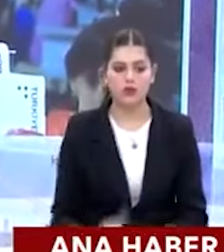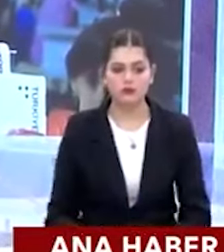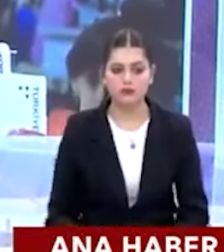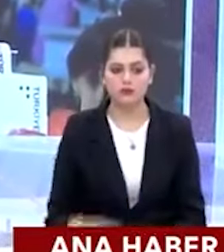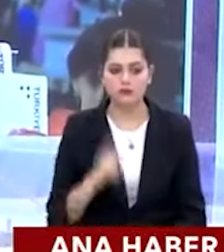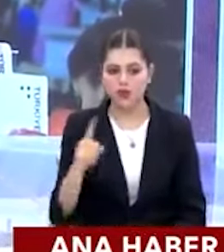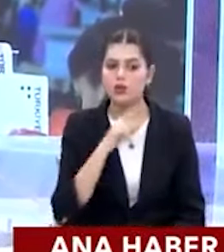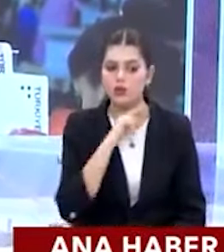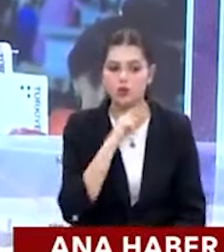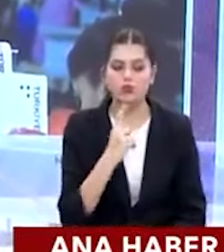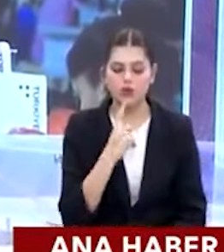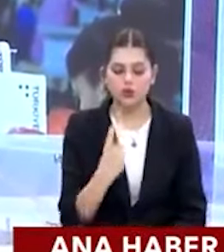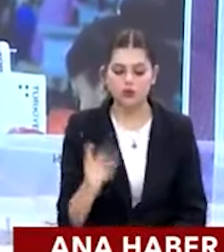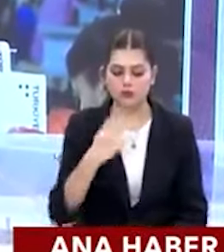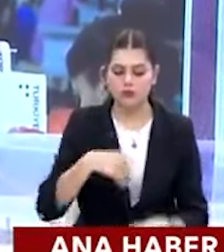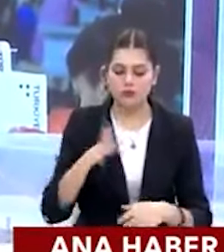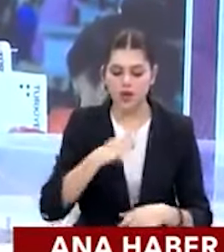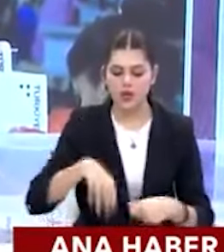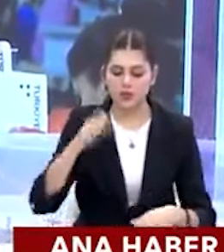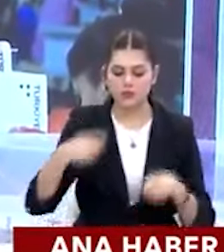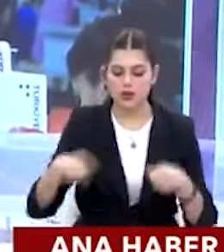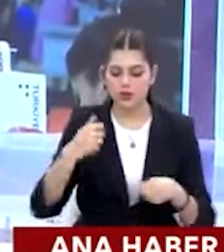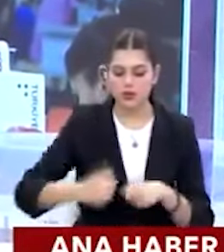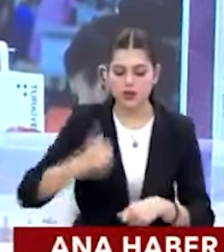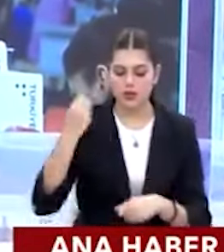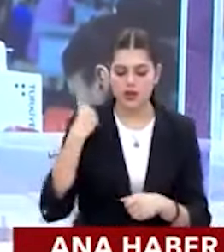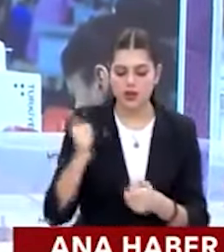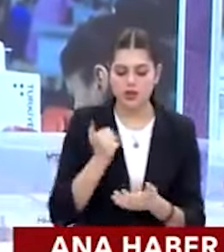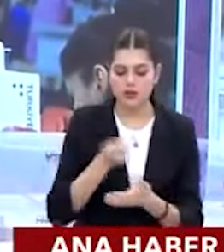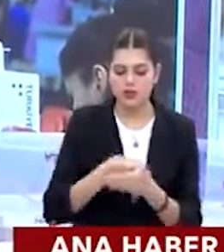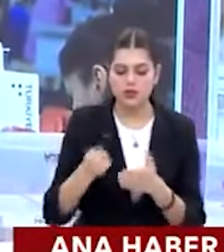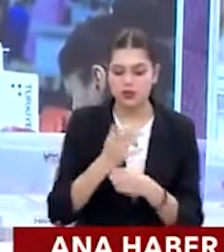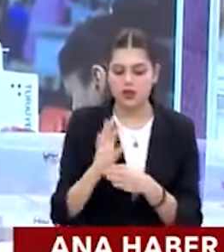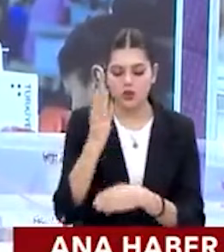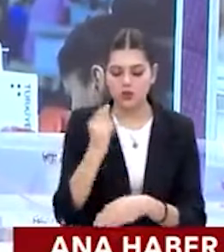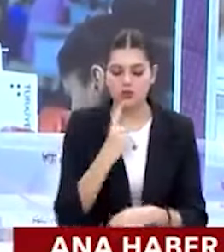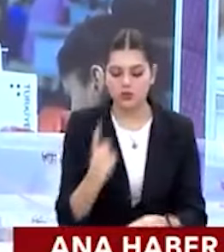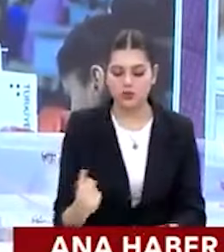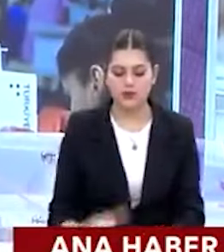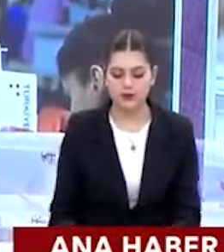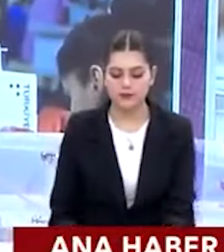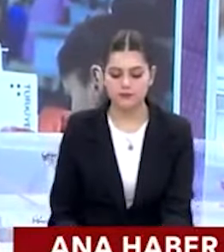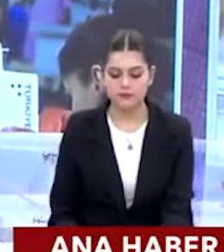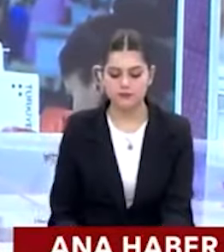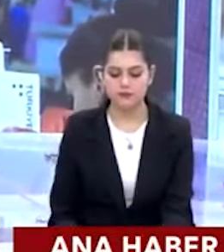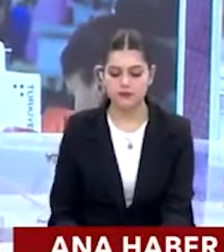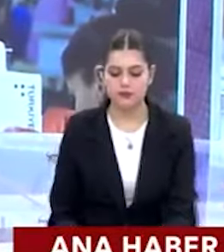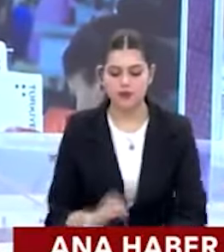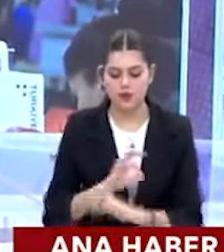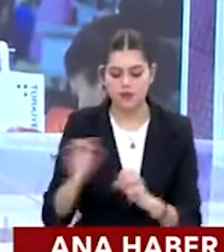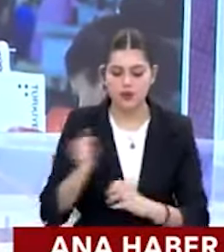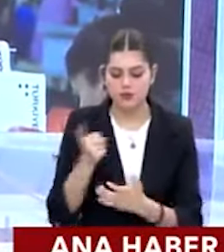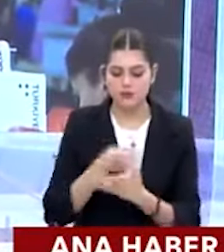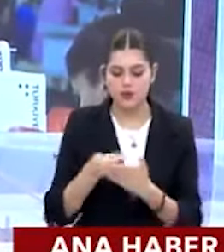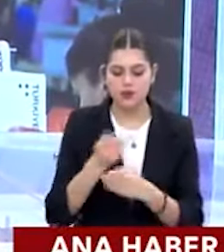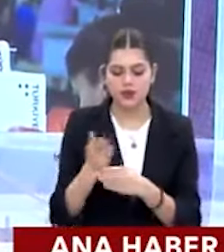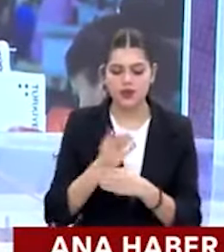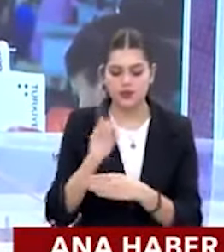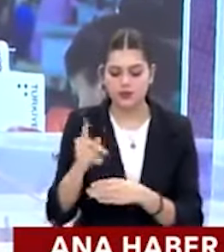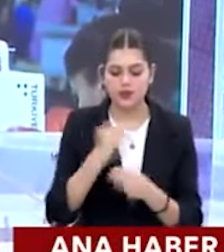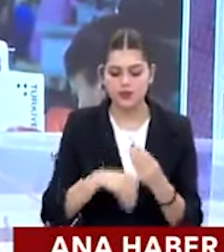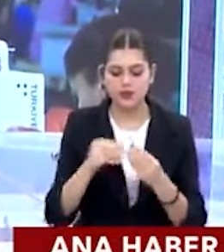Yani bir rakam telaffuz ediyor Merkez Bankası'nın başkanı. Yeni asgari ücretin nasıl olacağına dair ve mevcut asgari ücrete ne